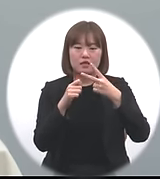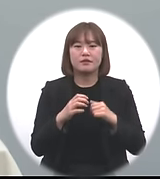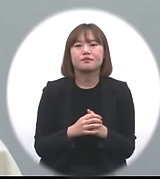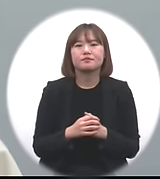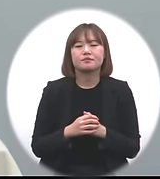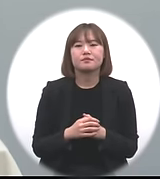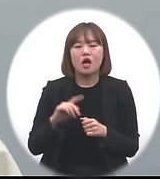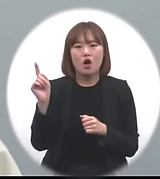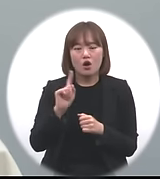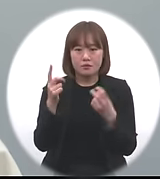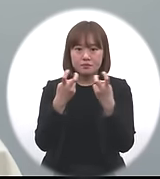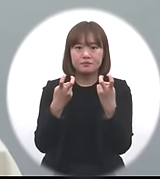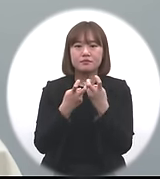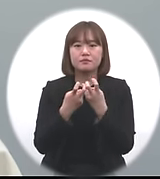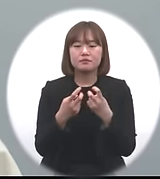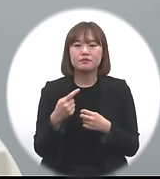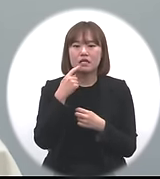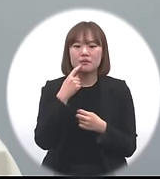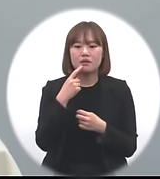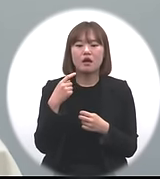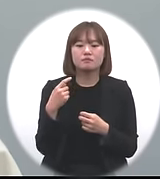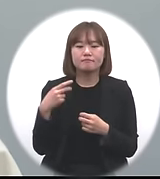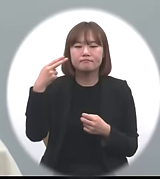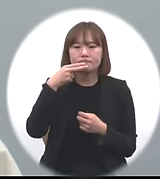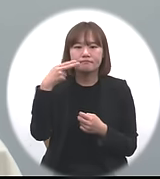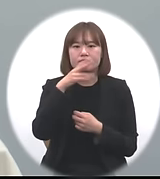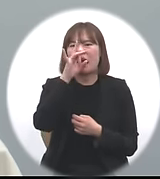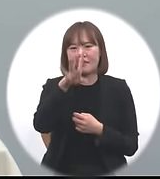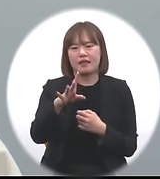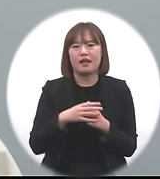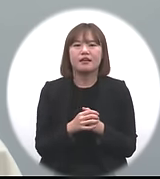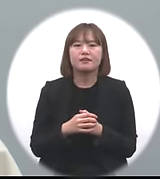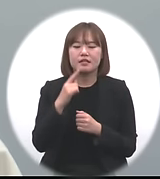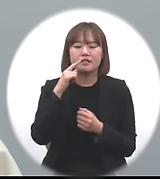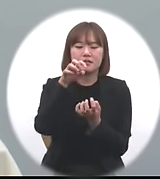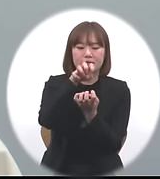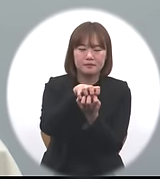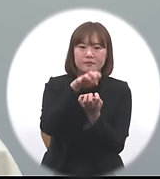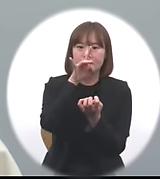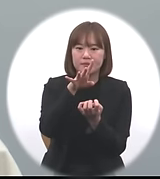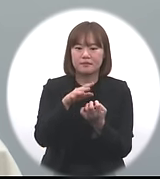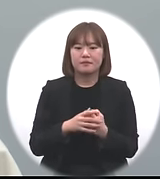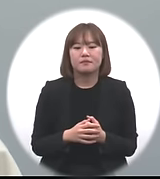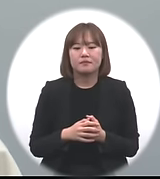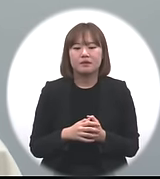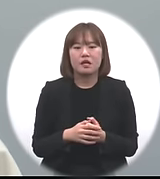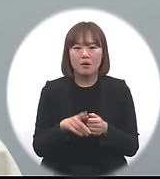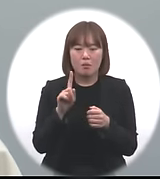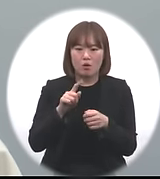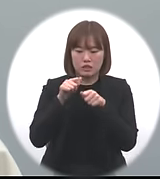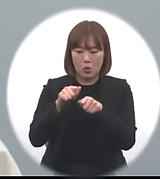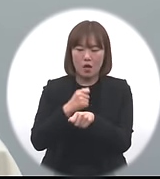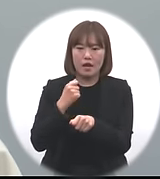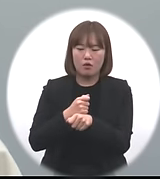두 번째는요. 우리가 어떤 방법이 됐든 간에 입을 다물고 이를 닦으시면 하나도 안 닦입니다. 자, 누가